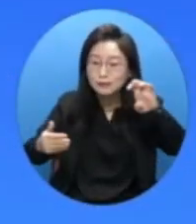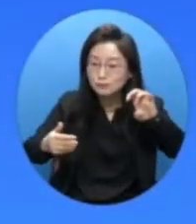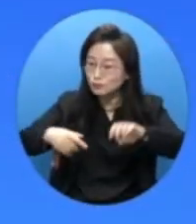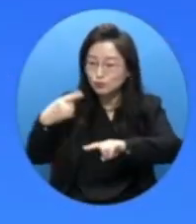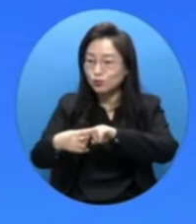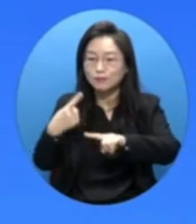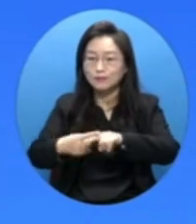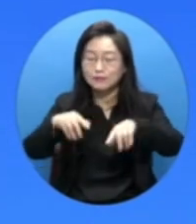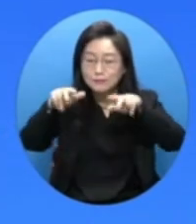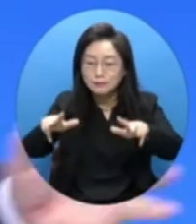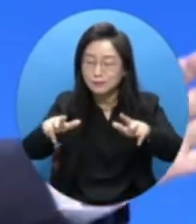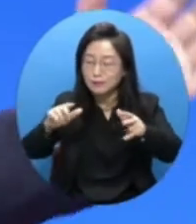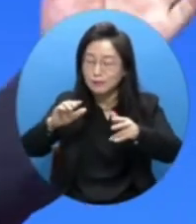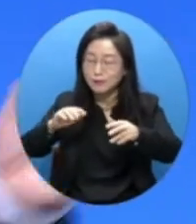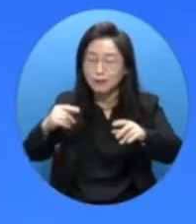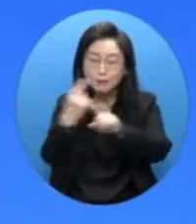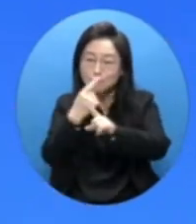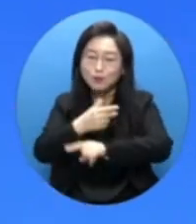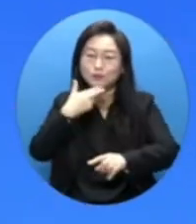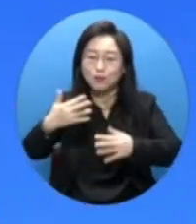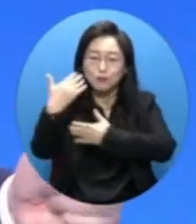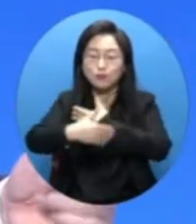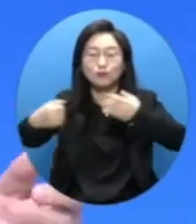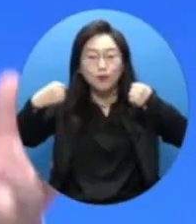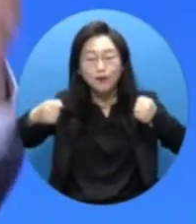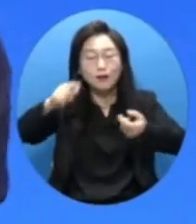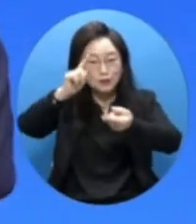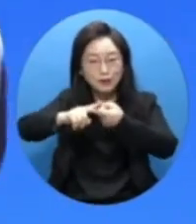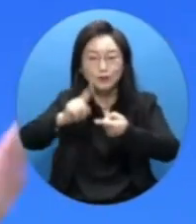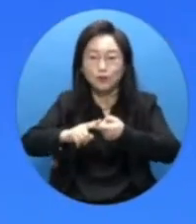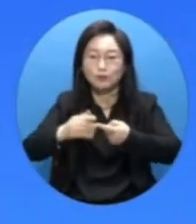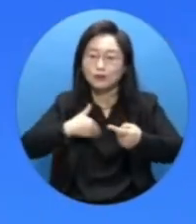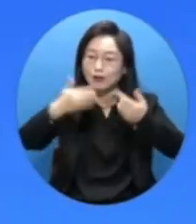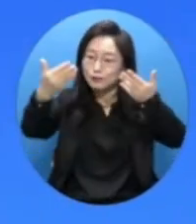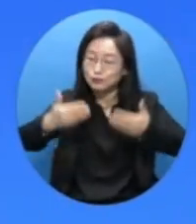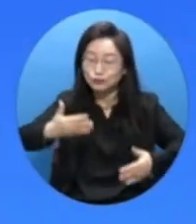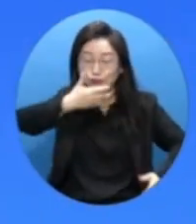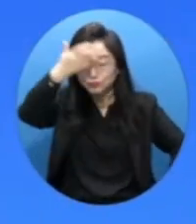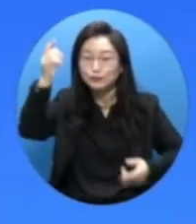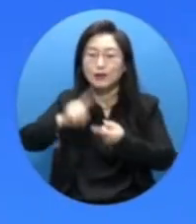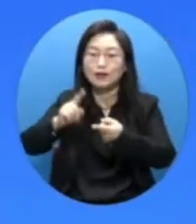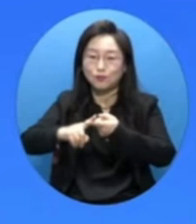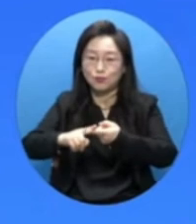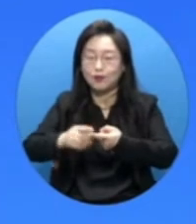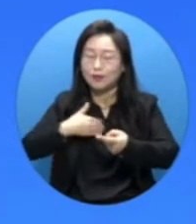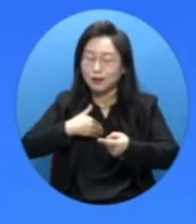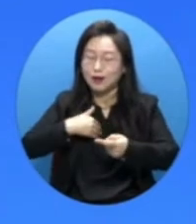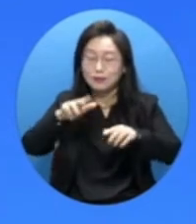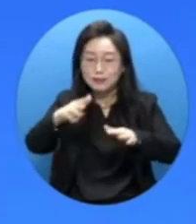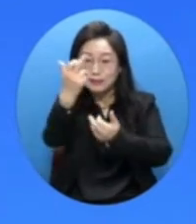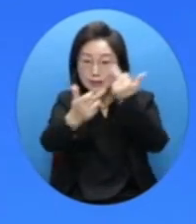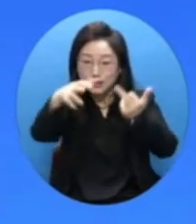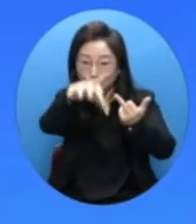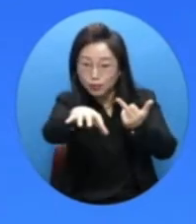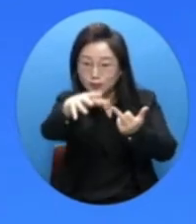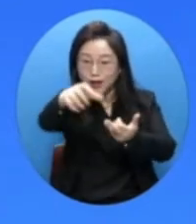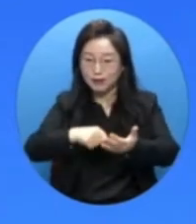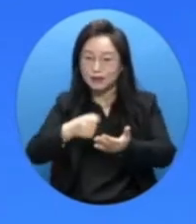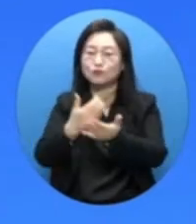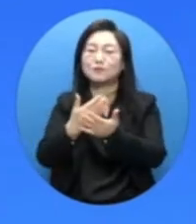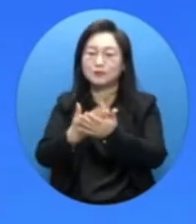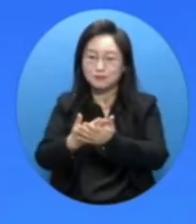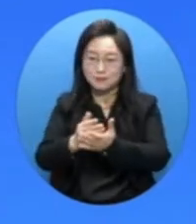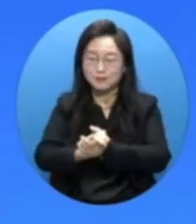모든 것이 변함이 없습니다 건강 도의 꿈도 그대로고 그러니 내게이 산지를 내게 주시옵소서